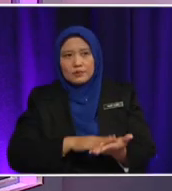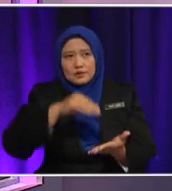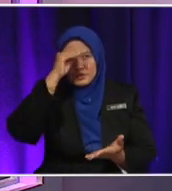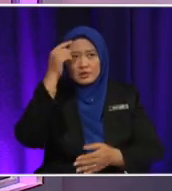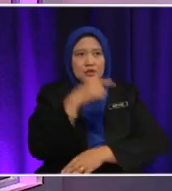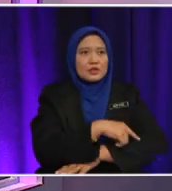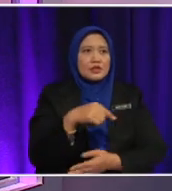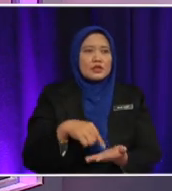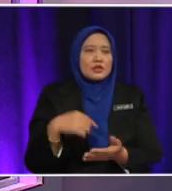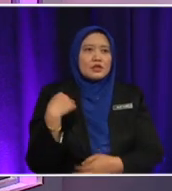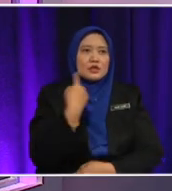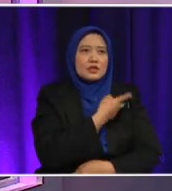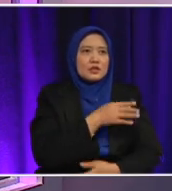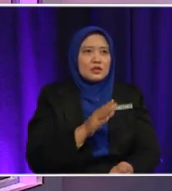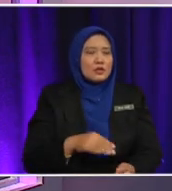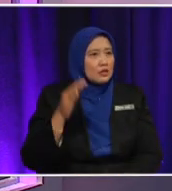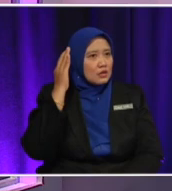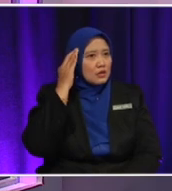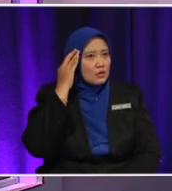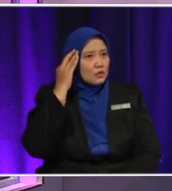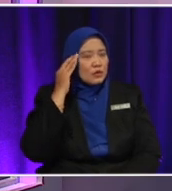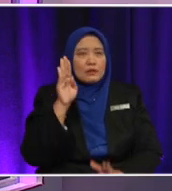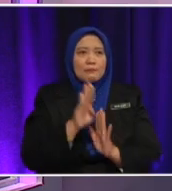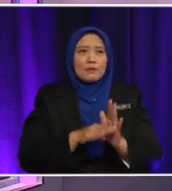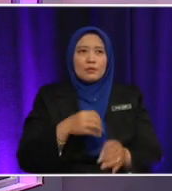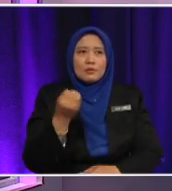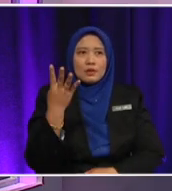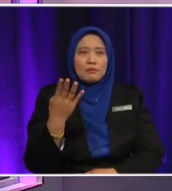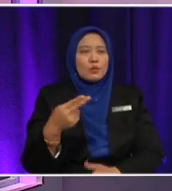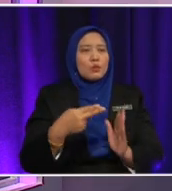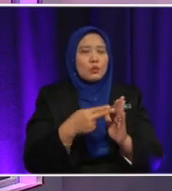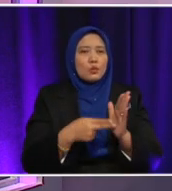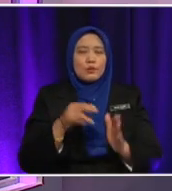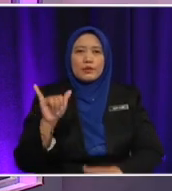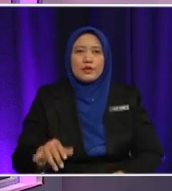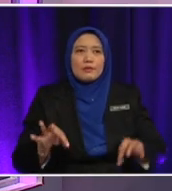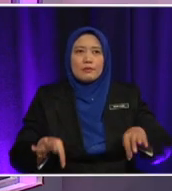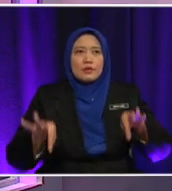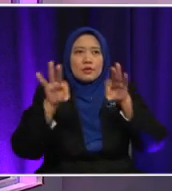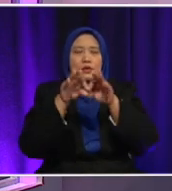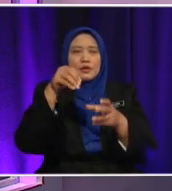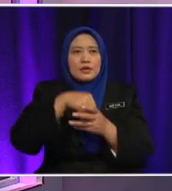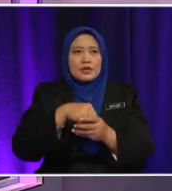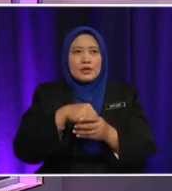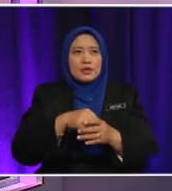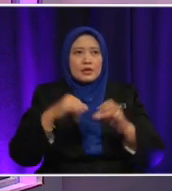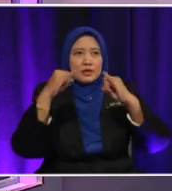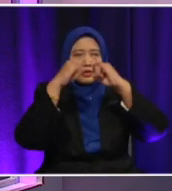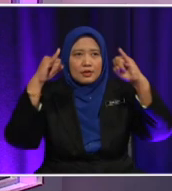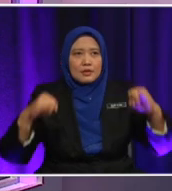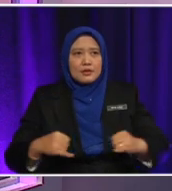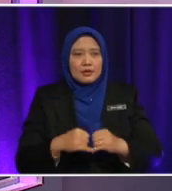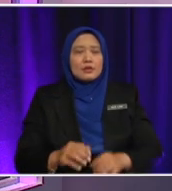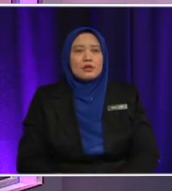so kita dapatlah tahu ke sini oke beberapa hukum yang penting dalam berita itu dan juga kelebihan dan